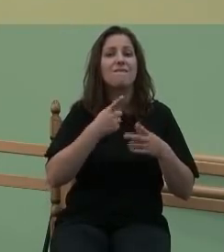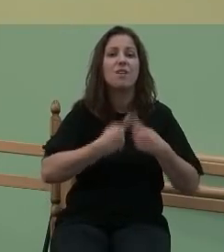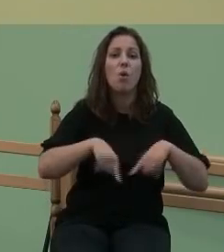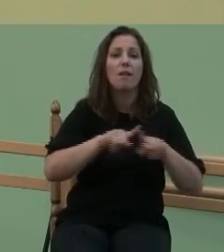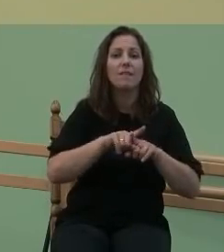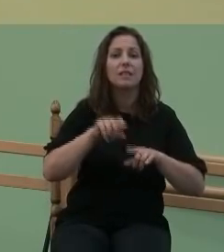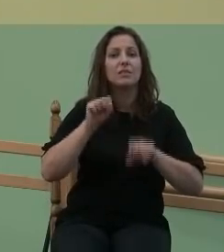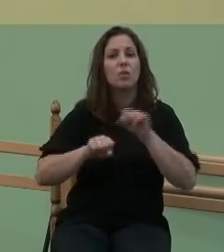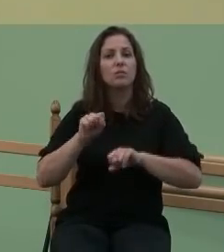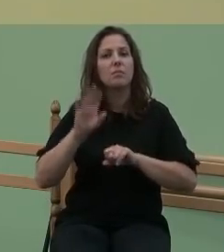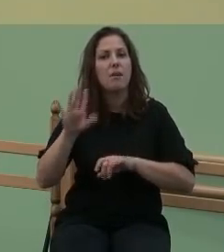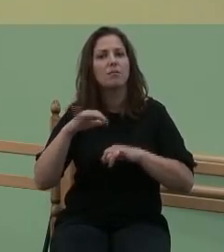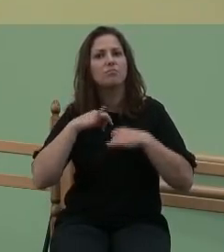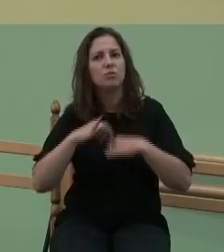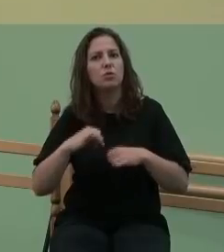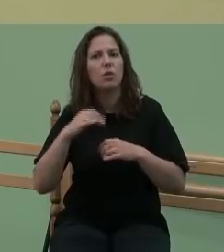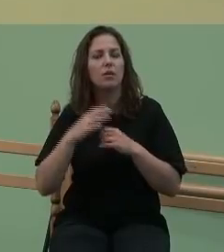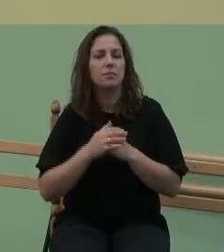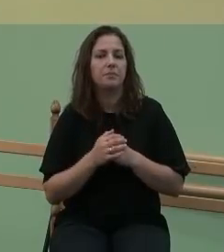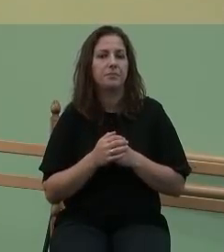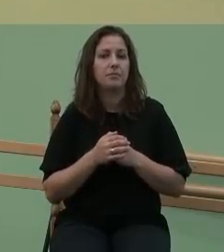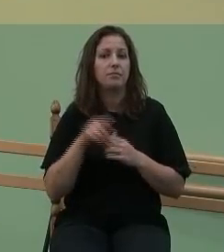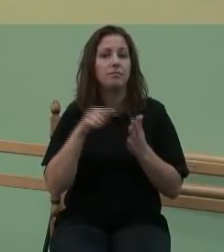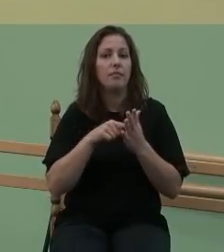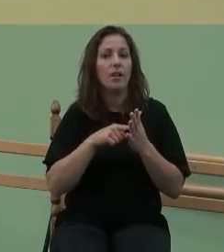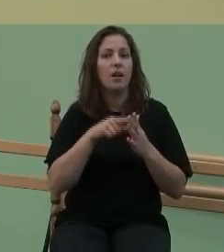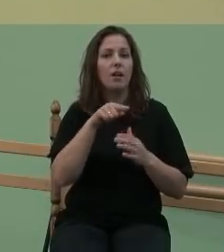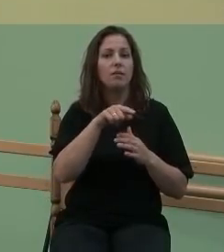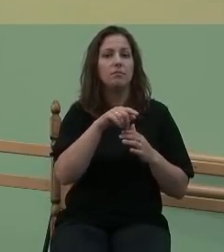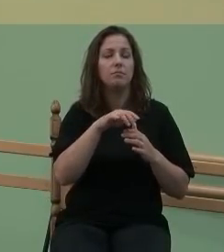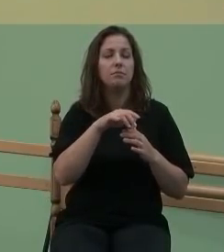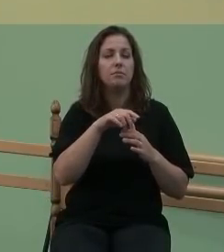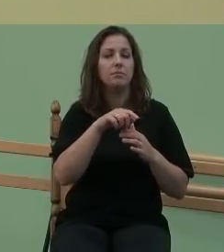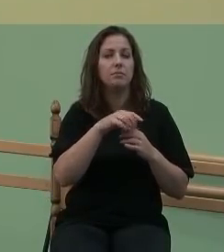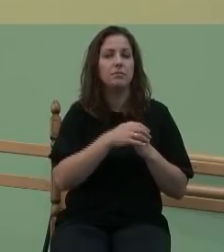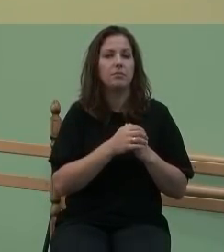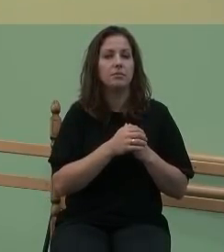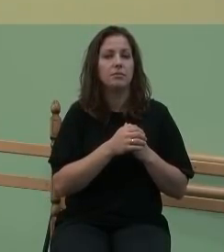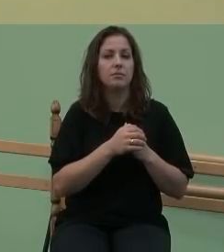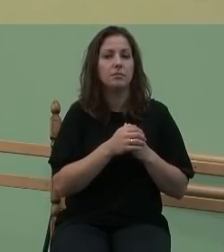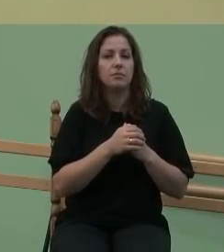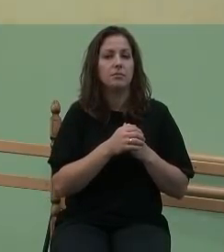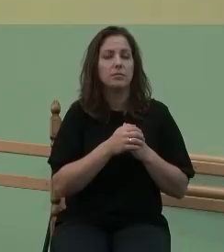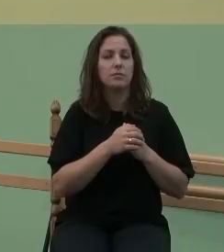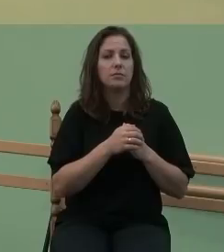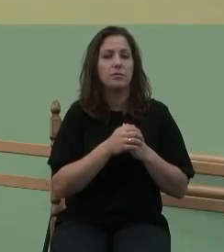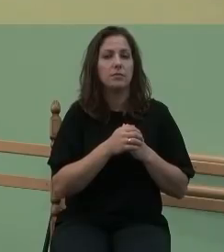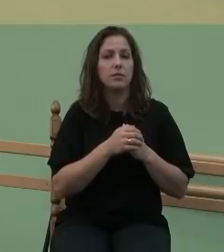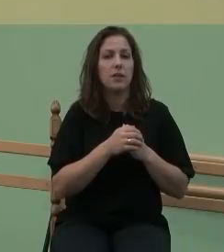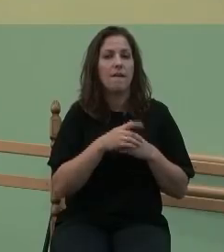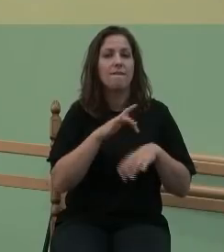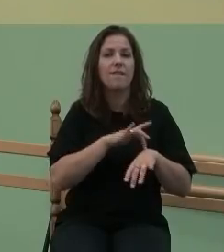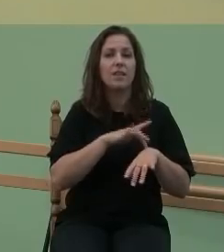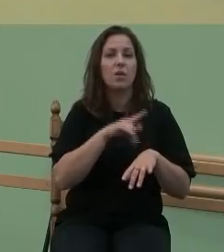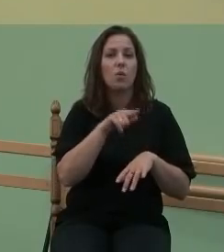sędzia miałby siłę ciemiężyciela. Tę prawdę znała jeszcze wielka rewolucja w wyniku